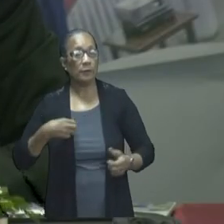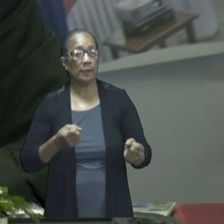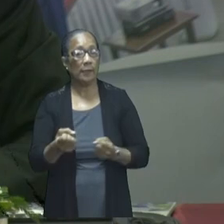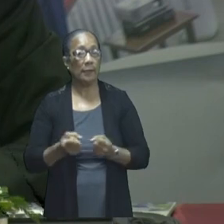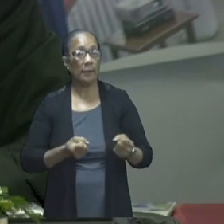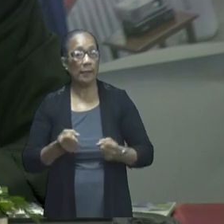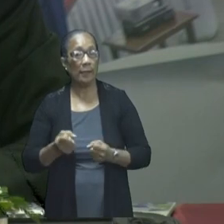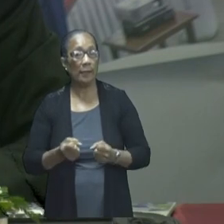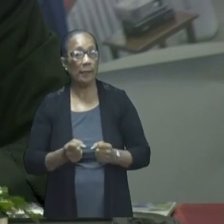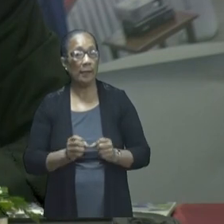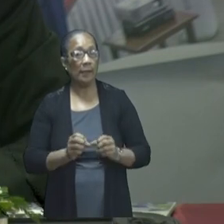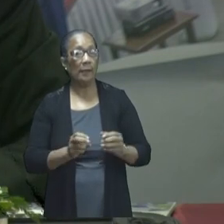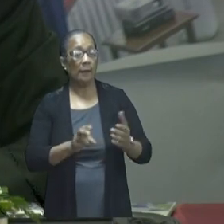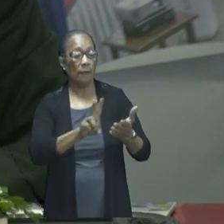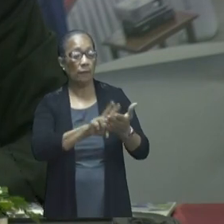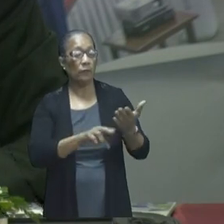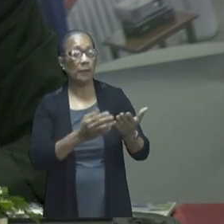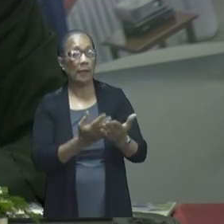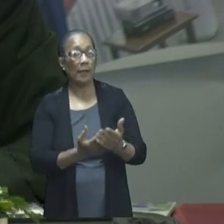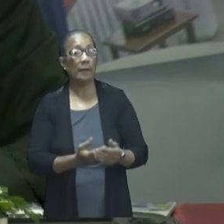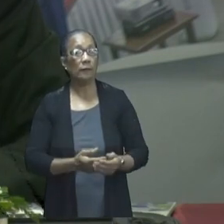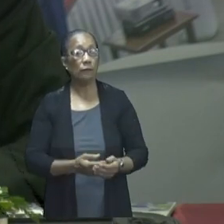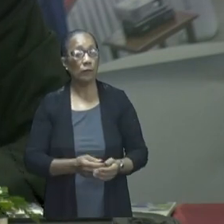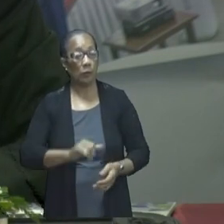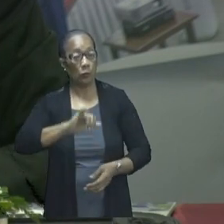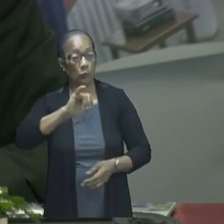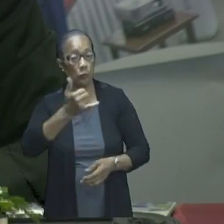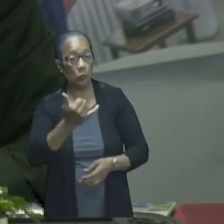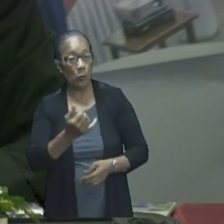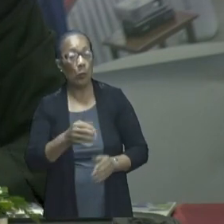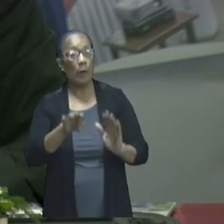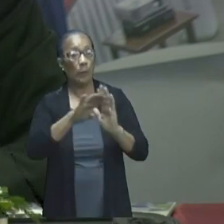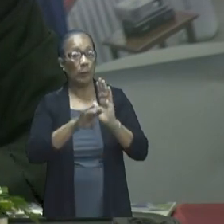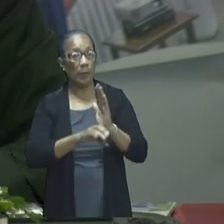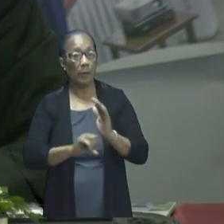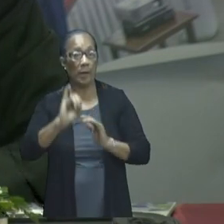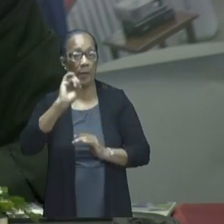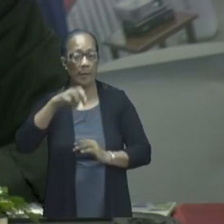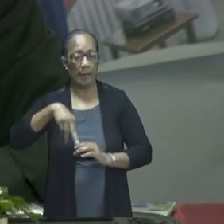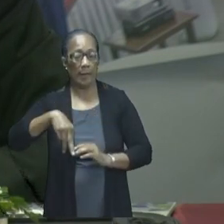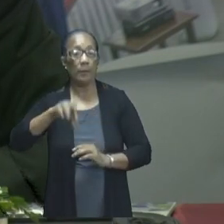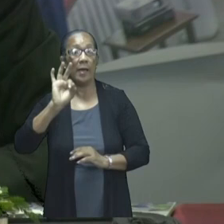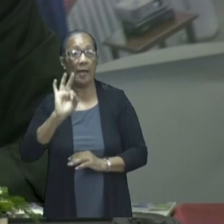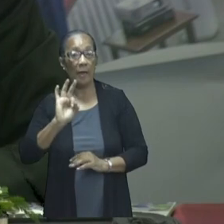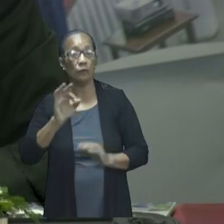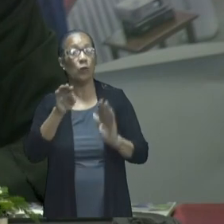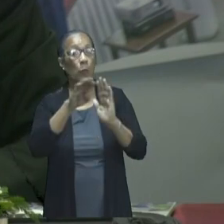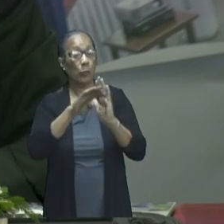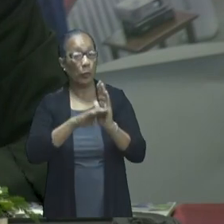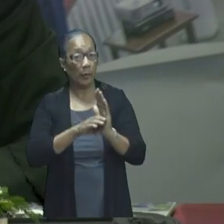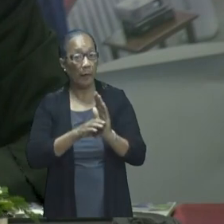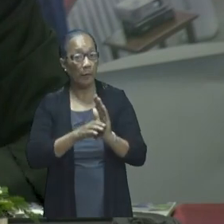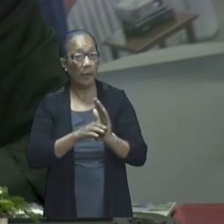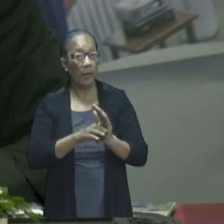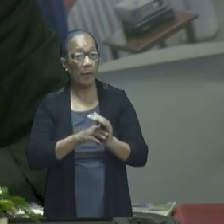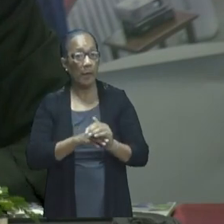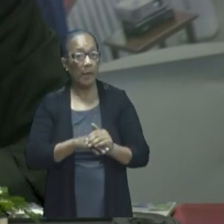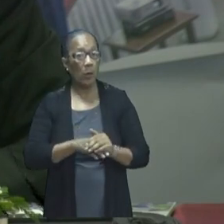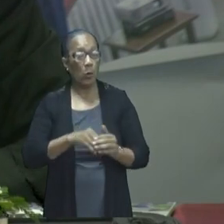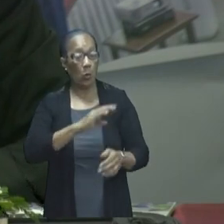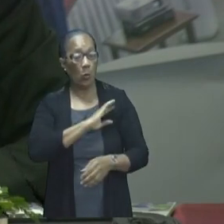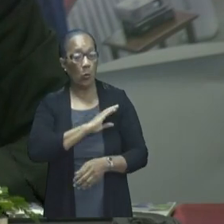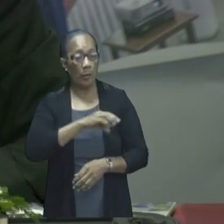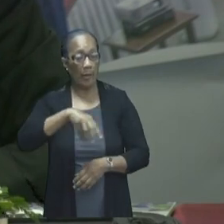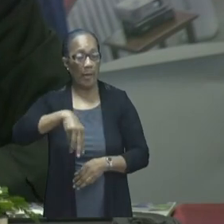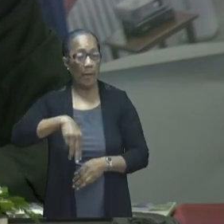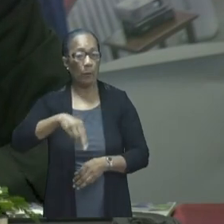ontwikkelen waarna ze herstellen programma het aan je merk programma aan ons n o p